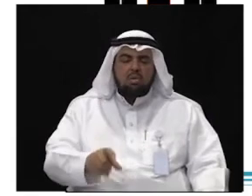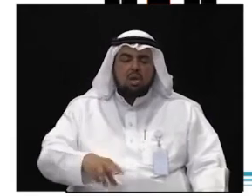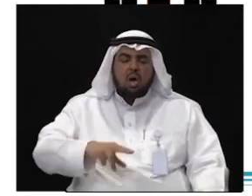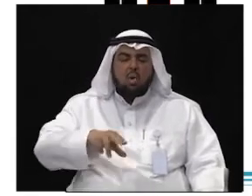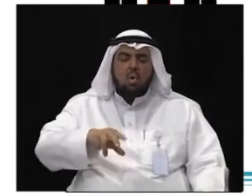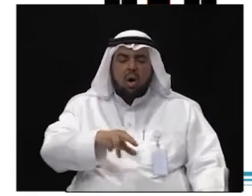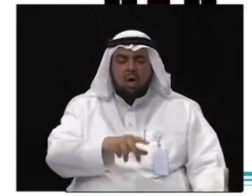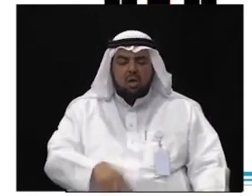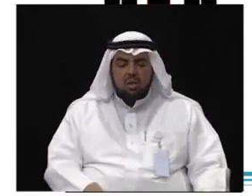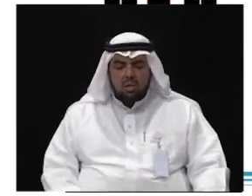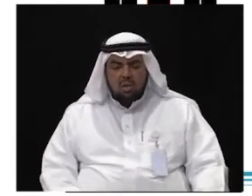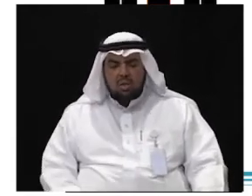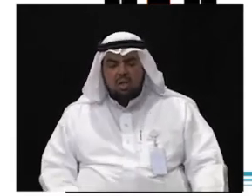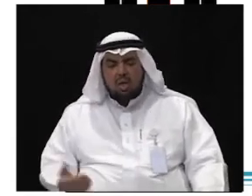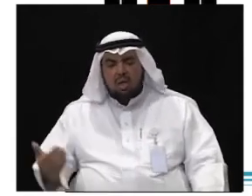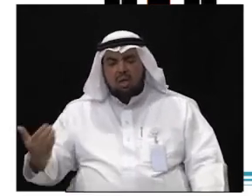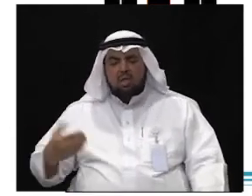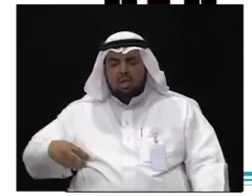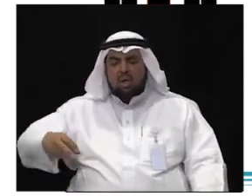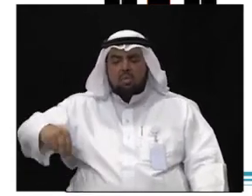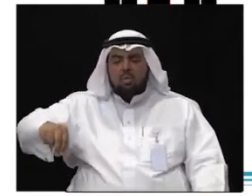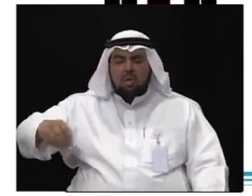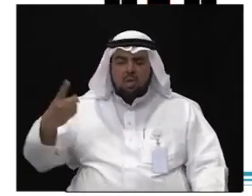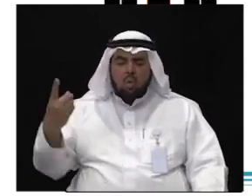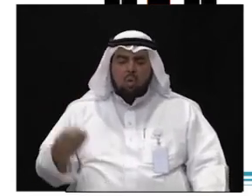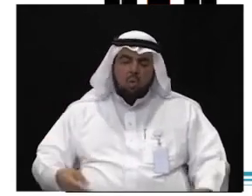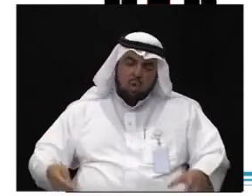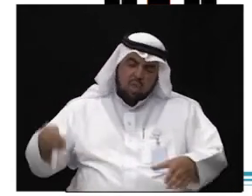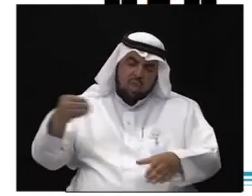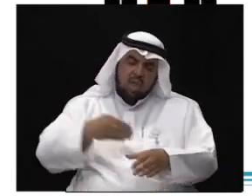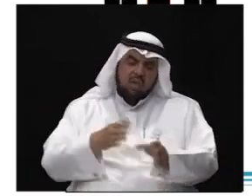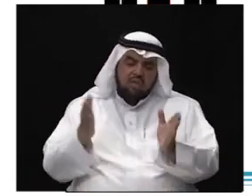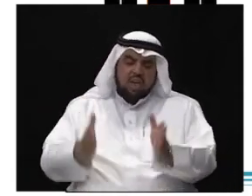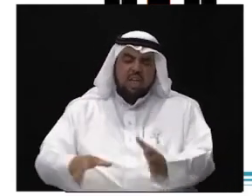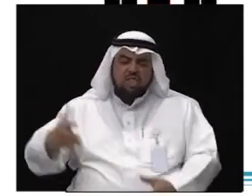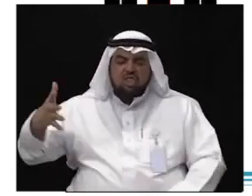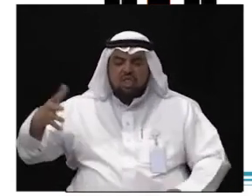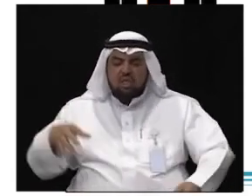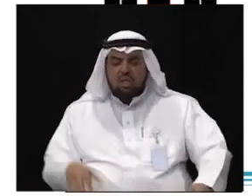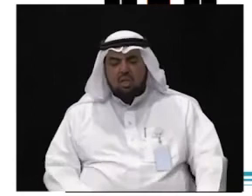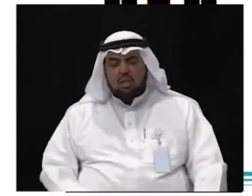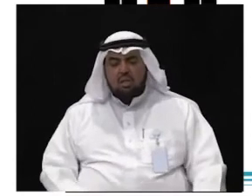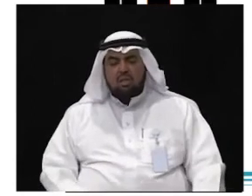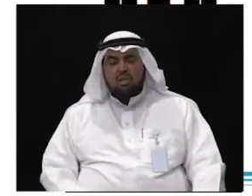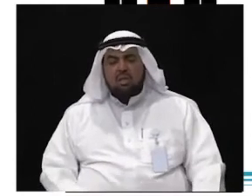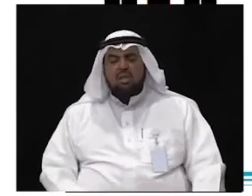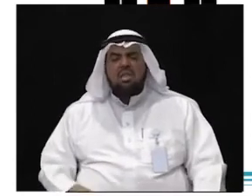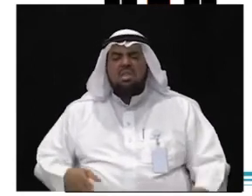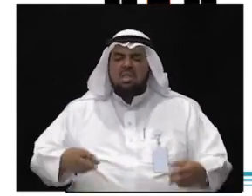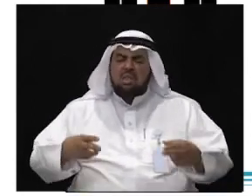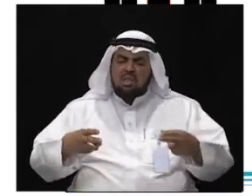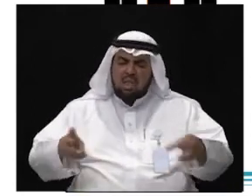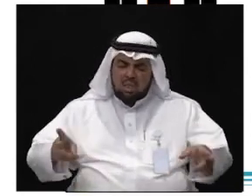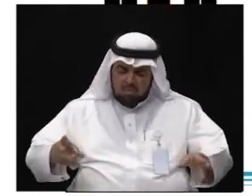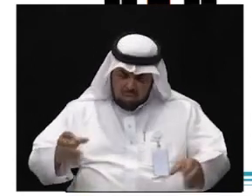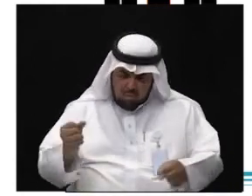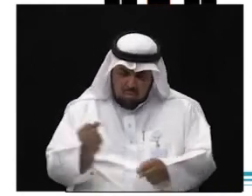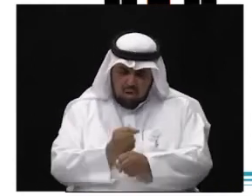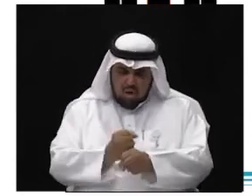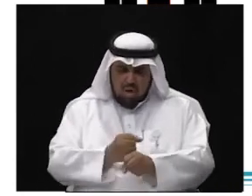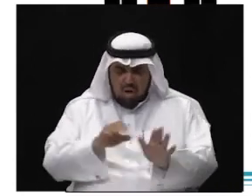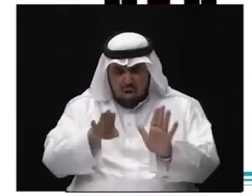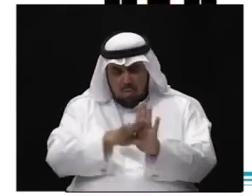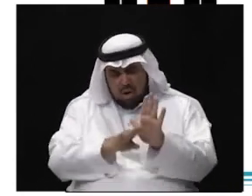للنموذج الأول وإضافة أداة جديدة. هذه الأداة تسمح لمن يشغل